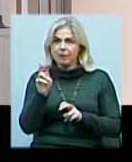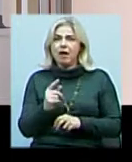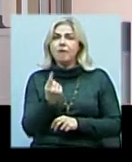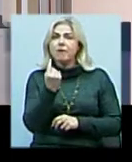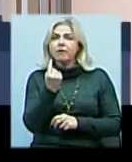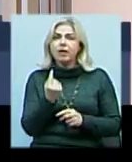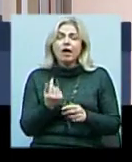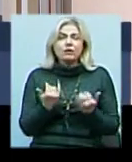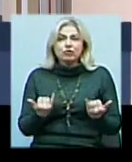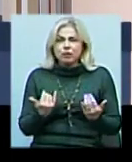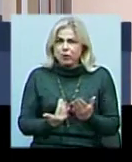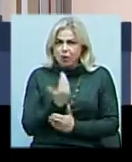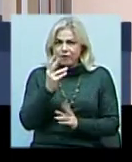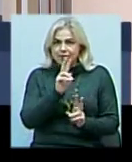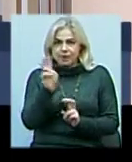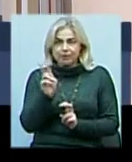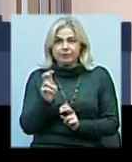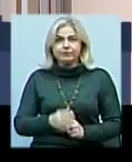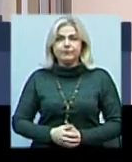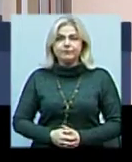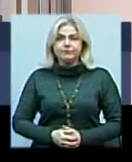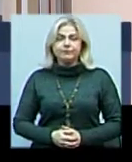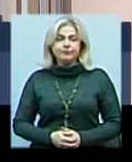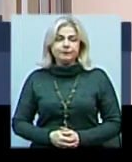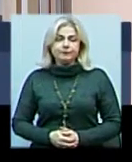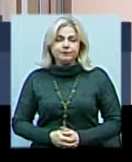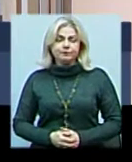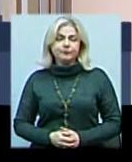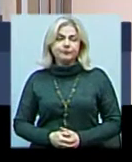нова для нас. Ми